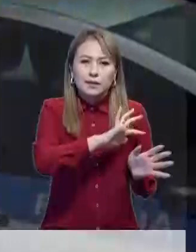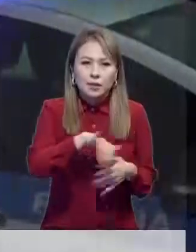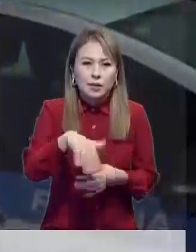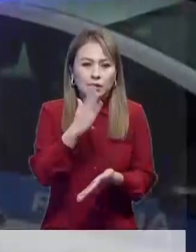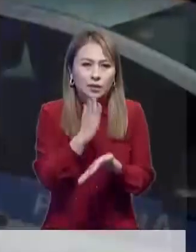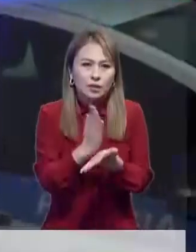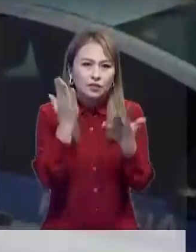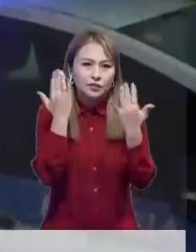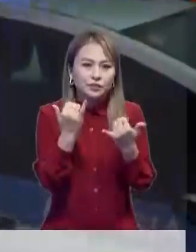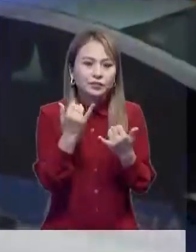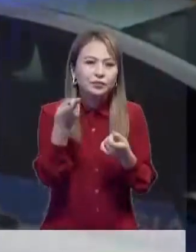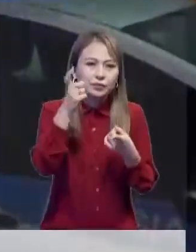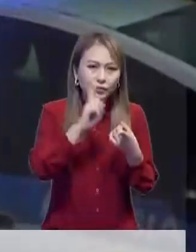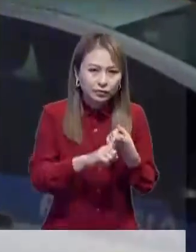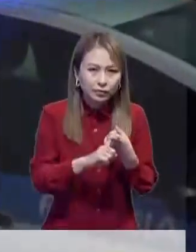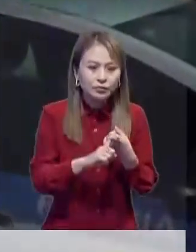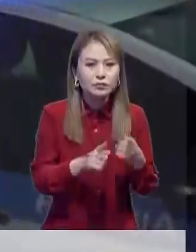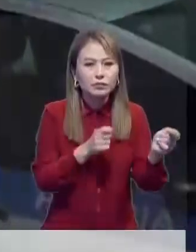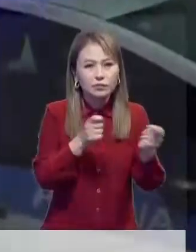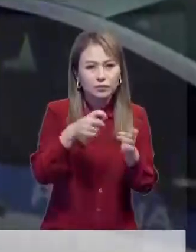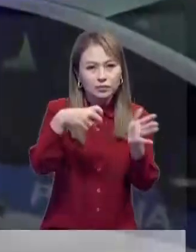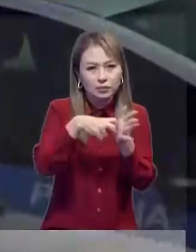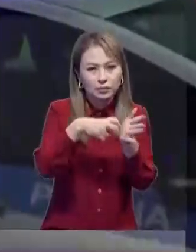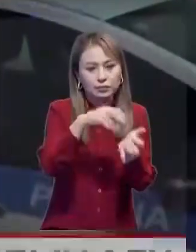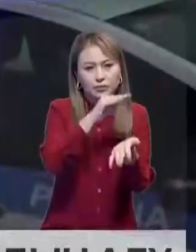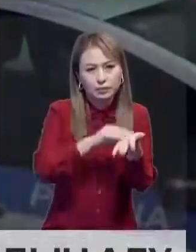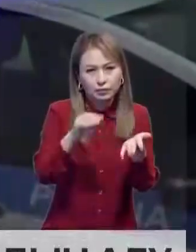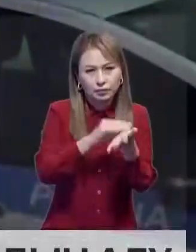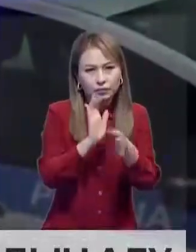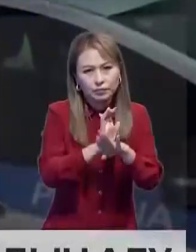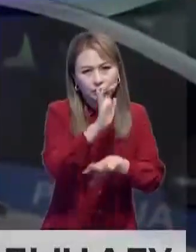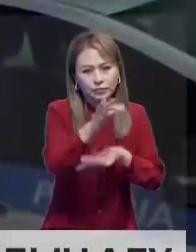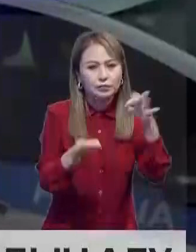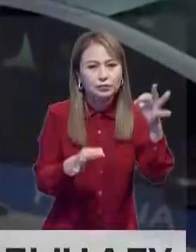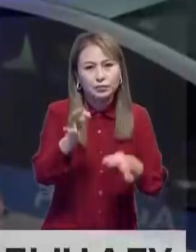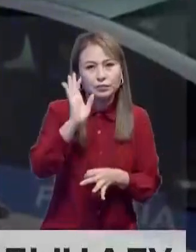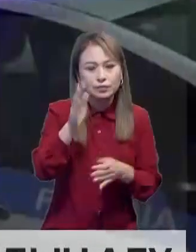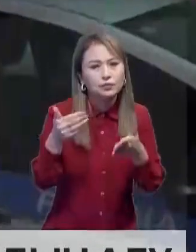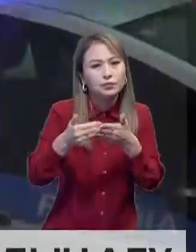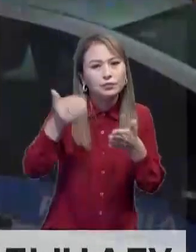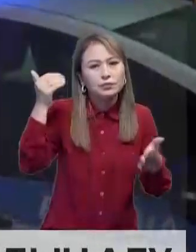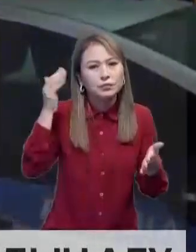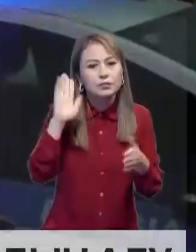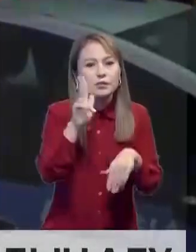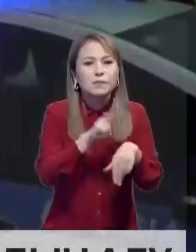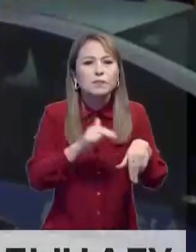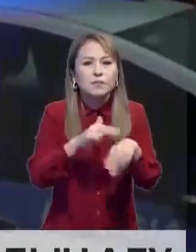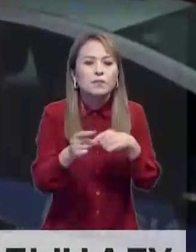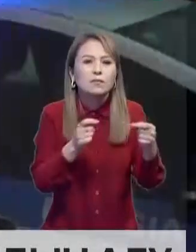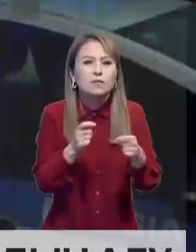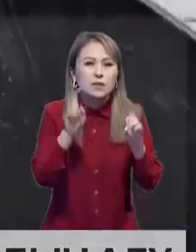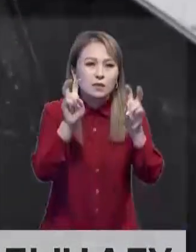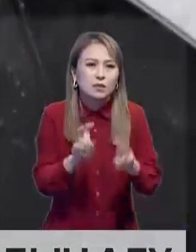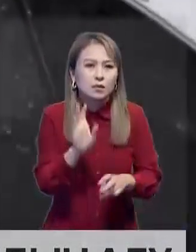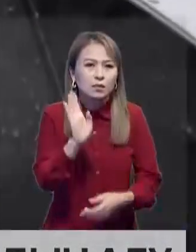жатыр. Енді оған қатысты әкімшілік хаттама толтырылып, іс сотқа жеткізіледі. Ал оған дейін ол полиция басқармасында